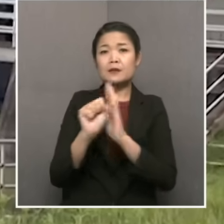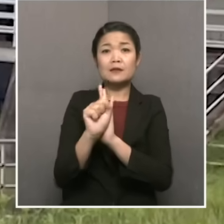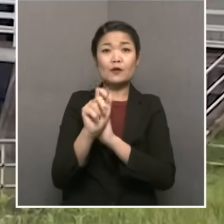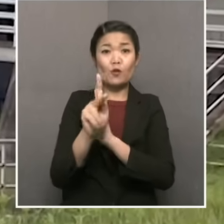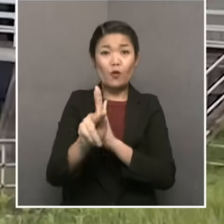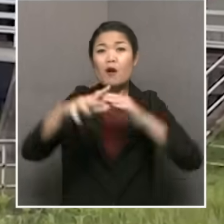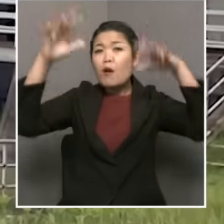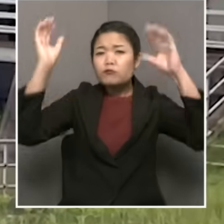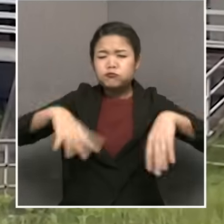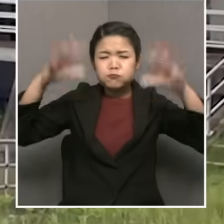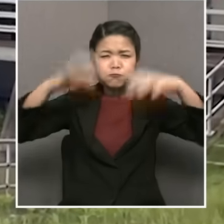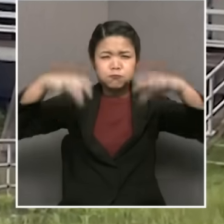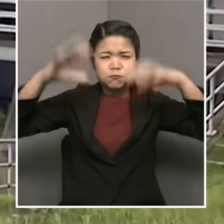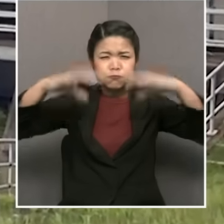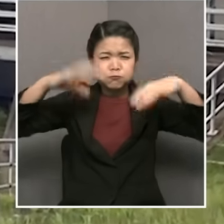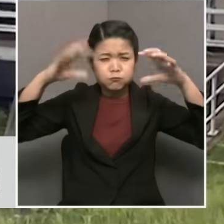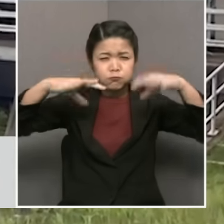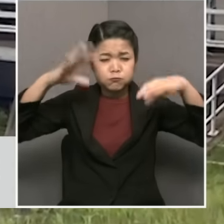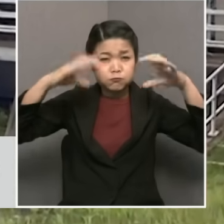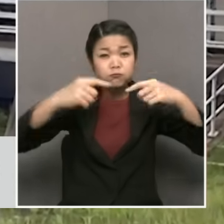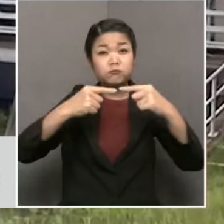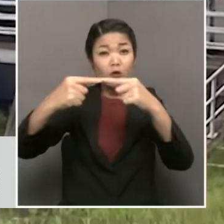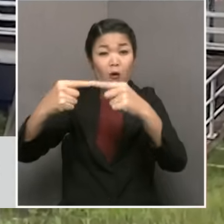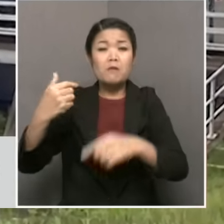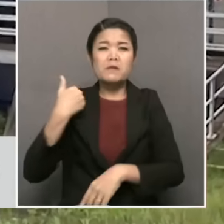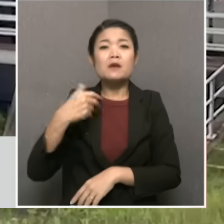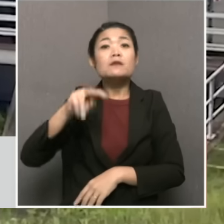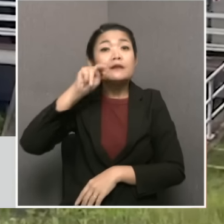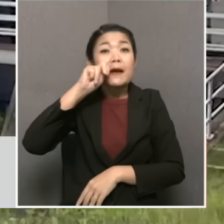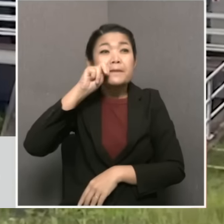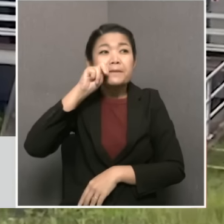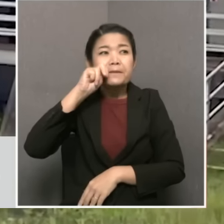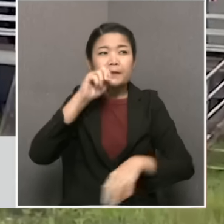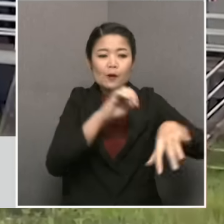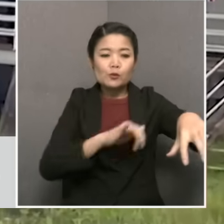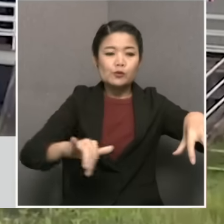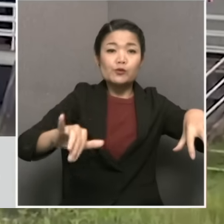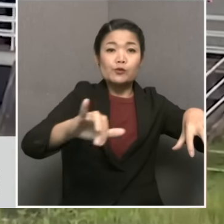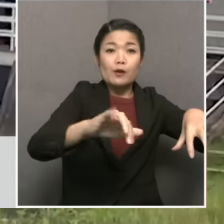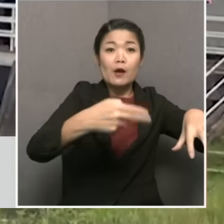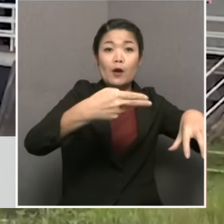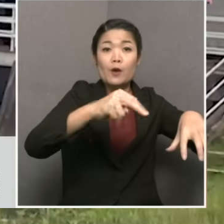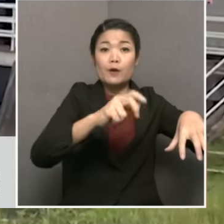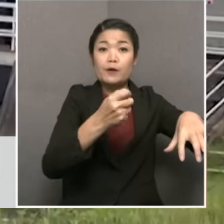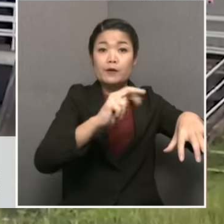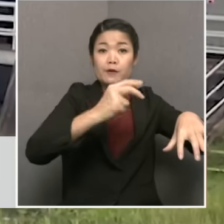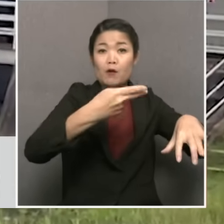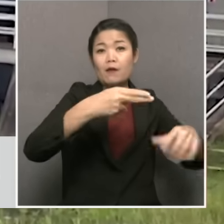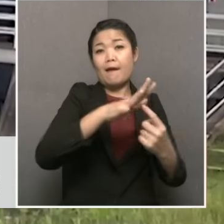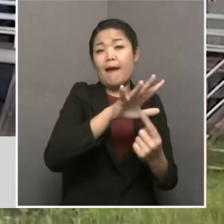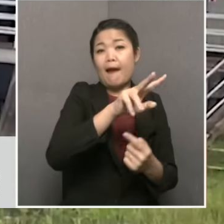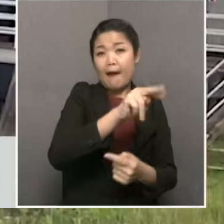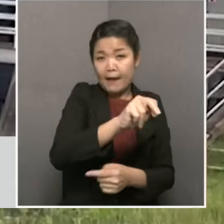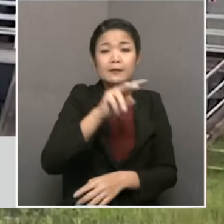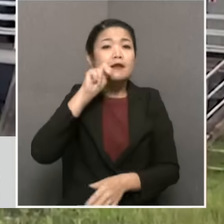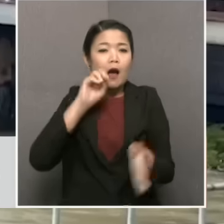ค่ะฝนยังคงตกลงมาอย่างต่อเนื่องทำให้ปริมาณน้ำในหนองหาญแหล่งน้ำขนาดใหญ่ของจังหวัดระดับน้ำเพิ่มขึ้น